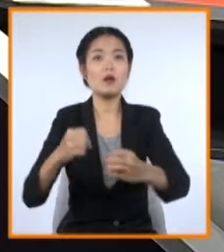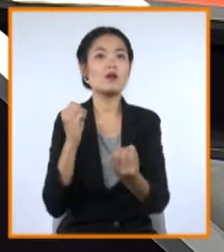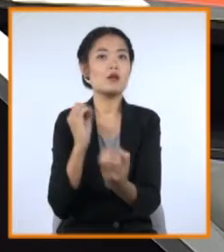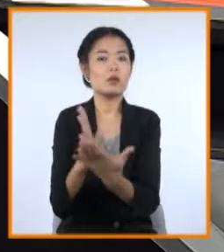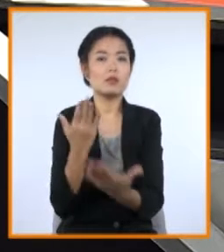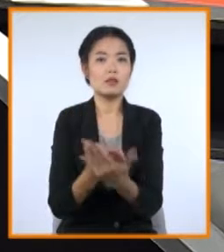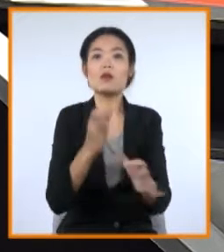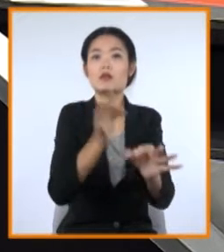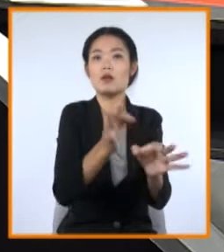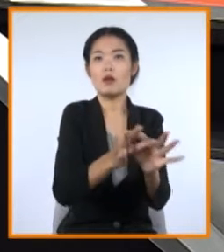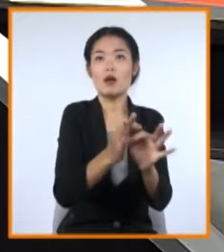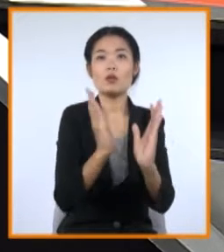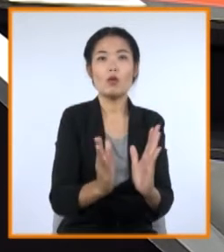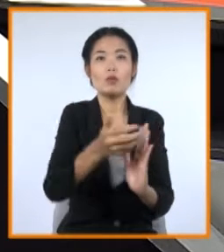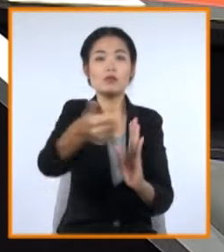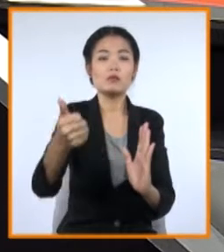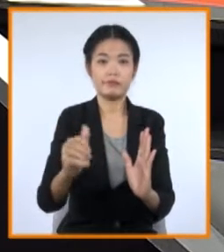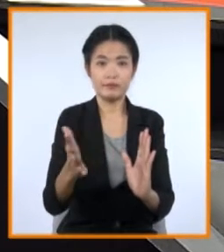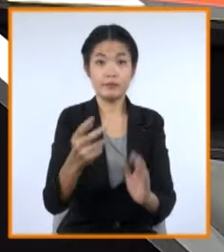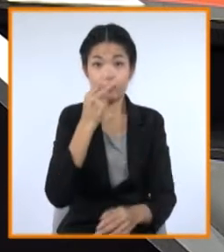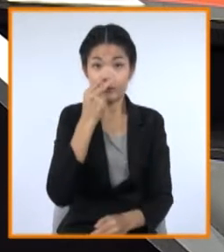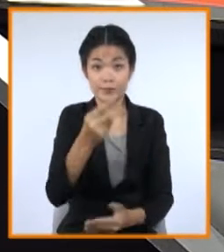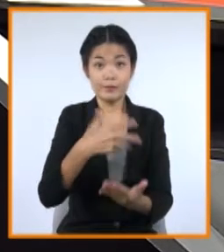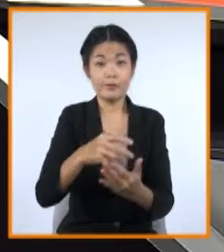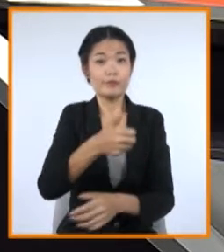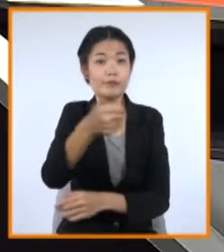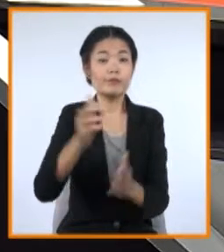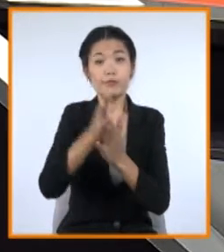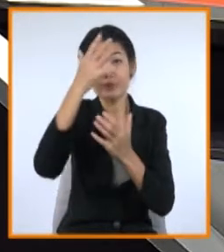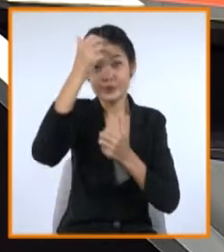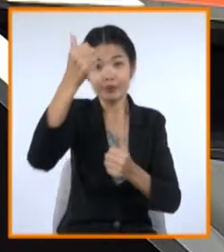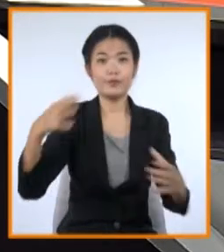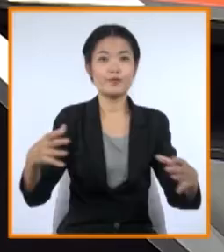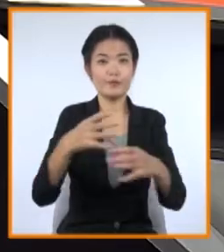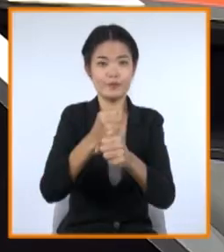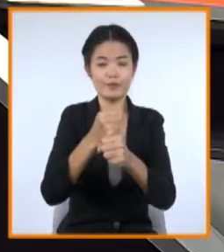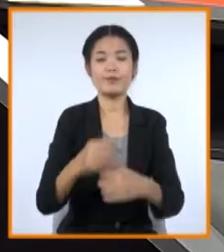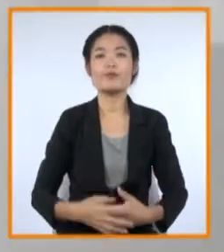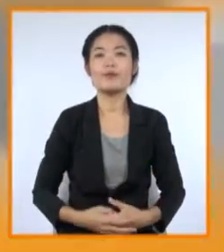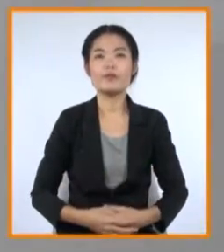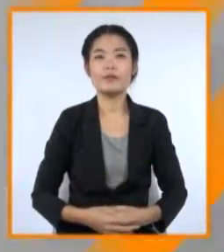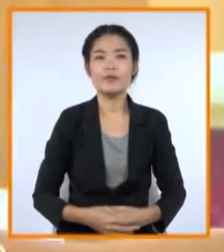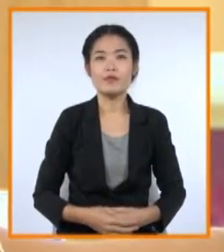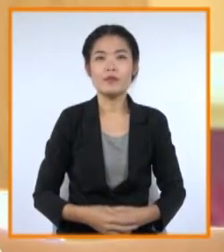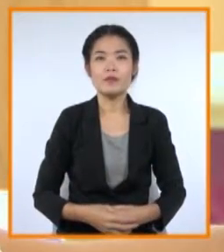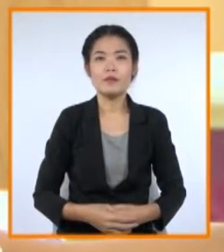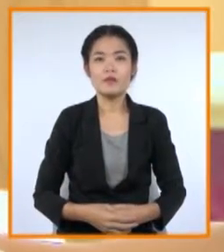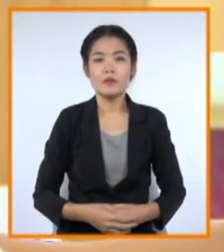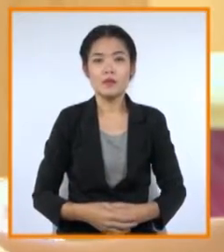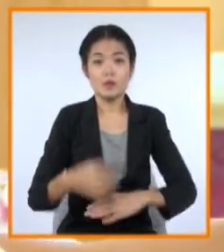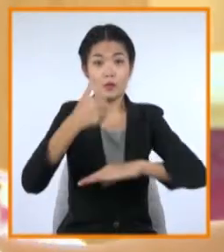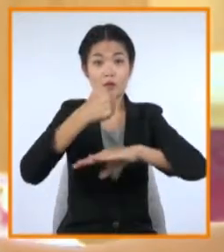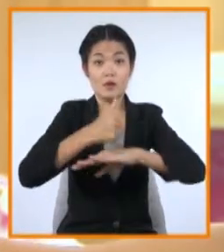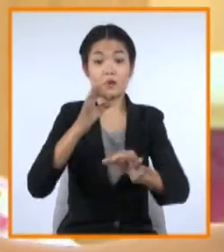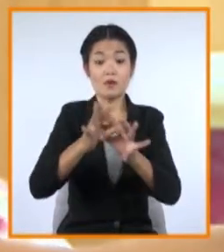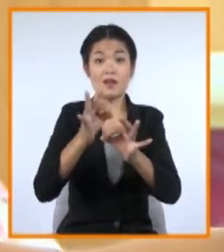กับเงินในบัญชีของลูกค้านะคะเดี๋ยวเราไปติดตามข่าวนี้พร้อมข่าวอื่นที่น่าสนใจในสรุปข่าวรอบวันค่ะ ผู้อำนวย